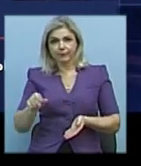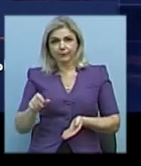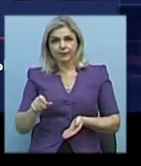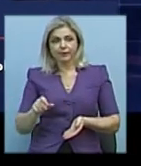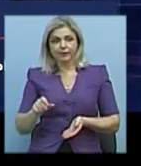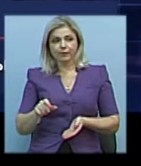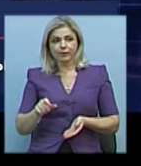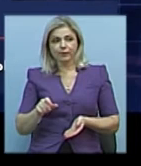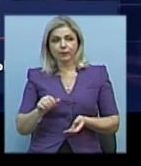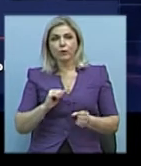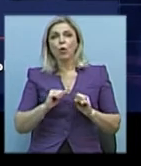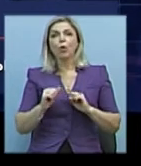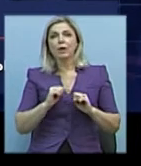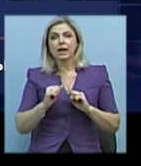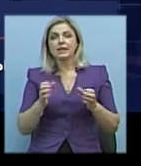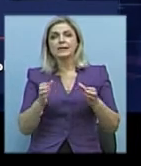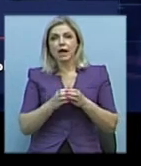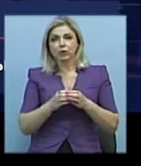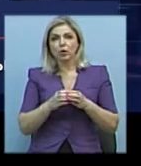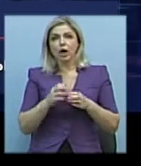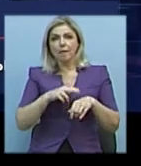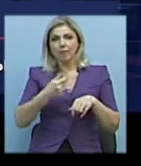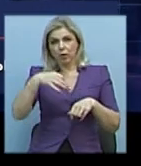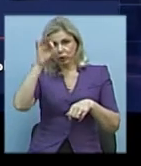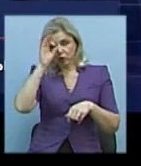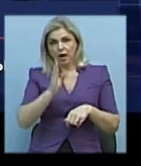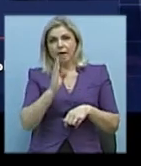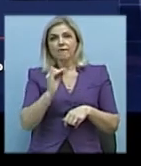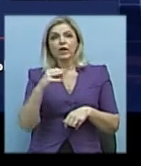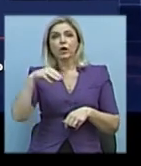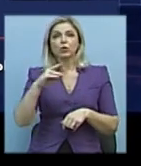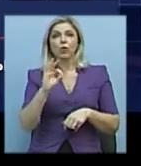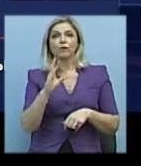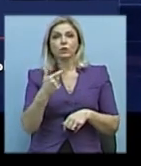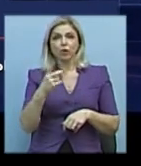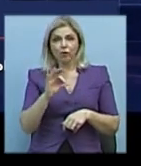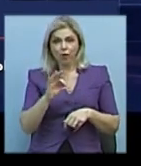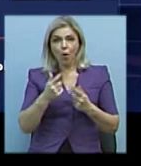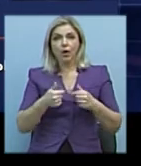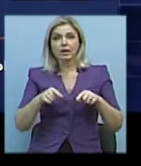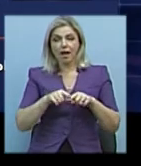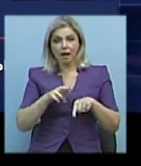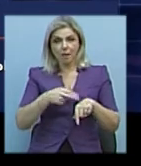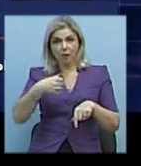СРПП з сектору реагування патрульної поліції Вітовського відділку поліції.